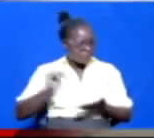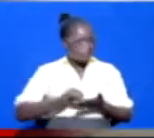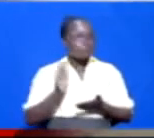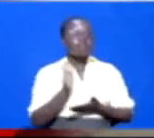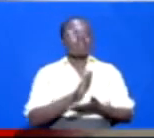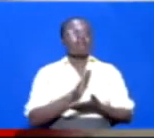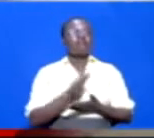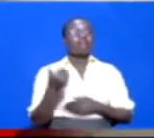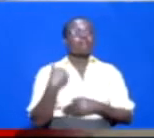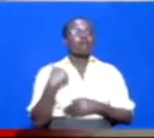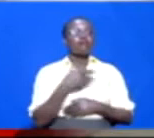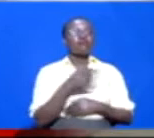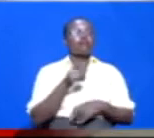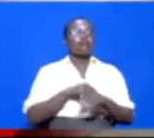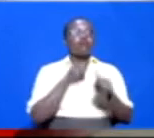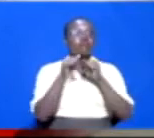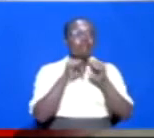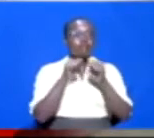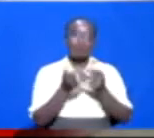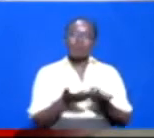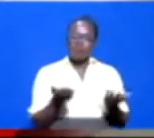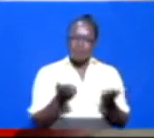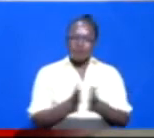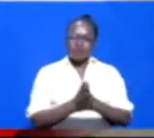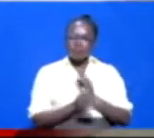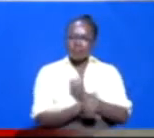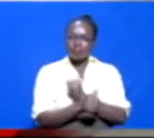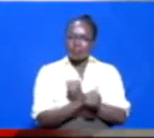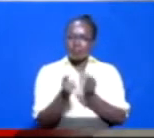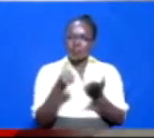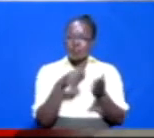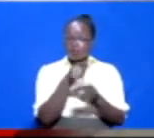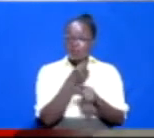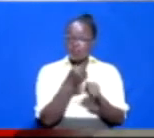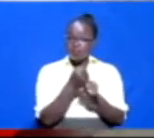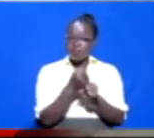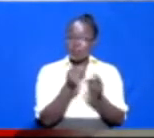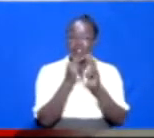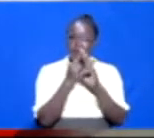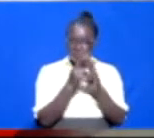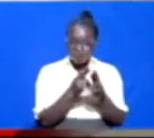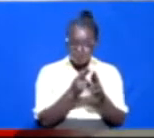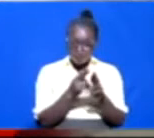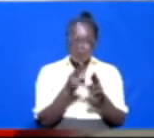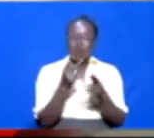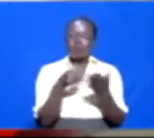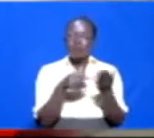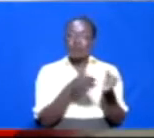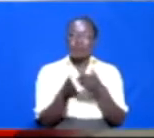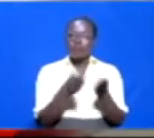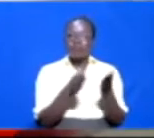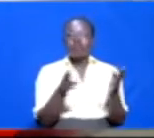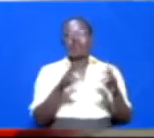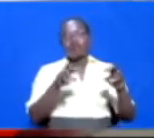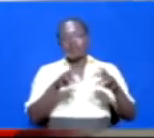tatizo wakati wa kupigwa msasa. Kuna athari gani ya yale ambayo ulitekeleza na matokeo ya pengine nafasi ambayo unatafuta kwa sasa